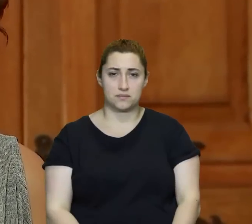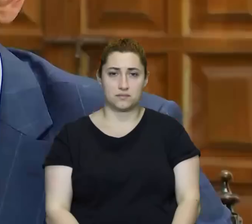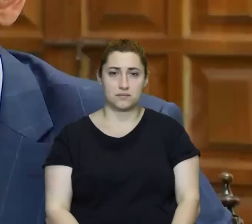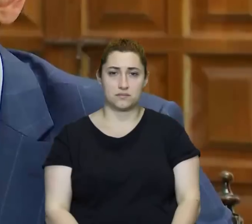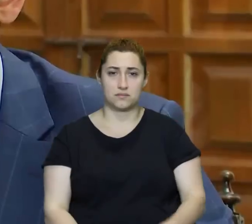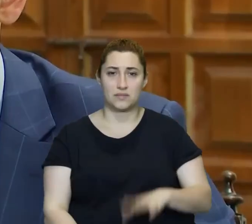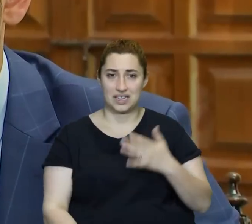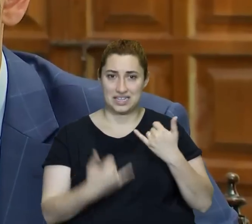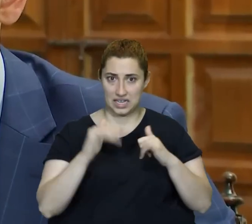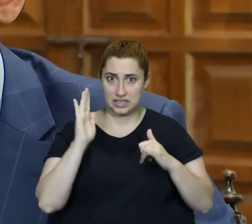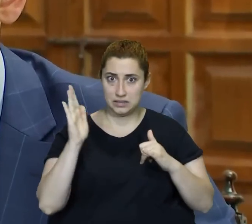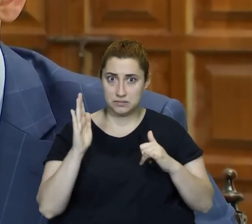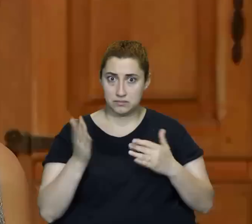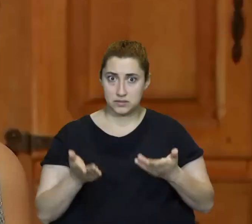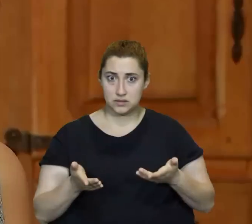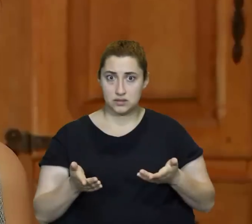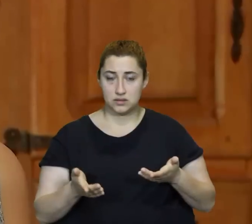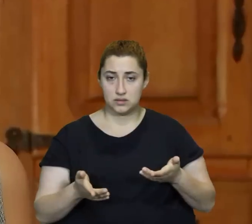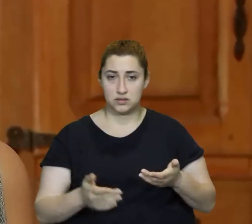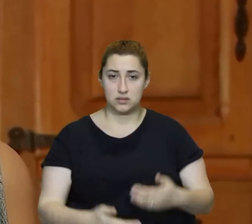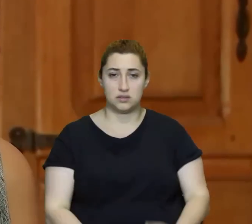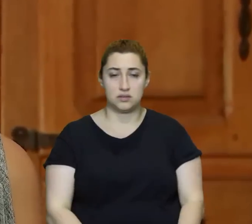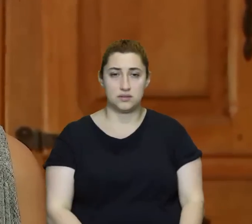Yani tatil gibi bir şey mi?